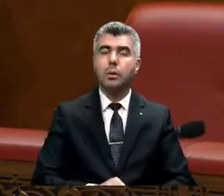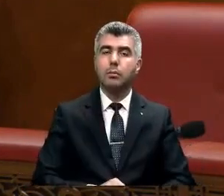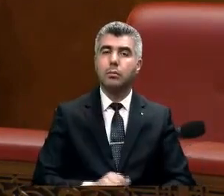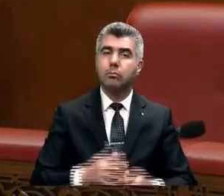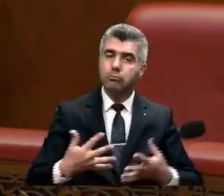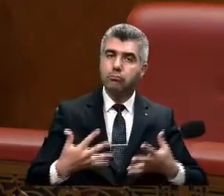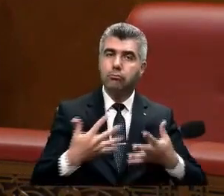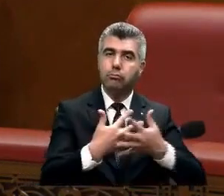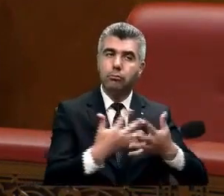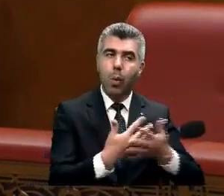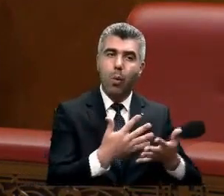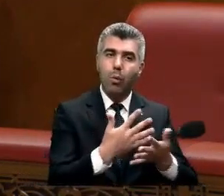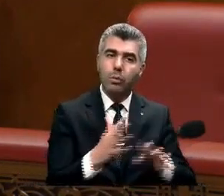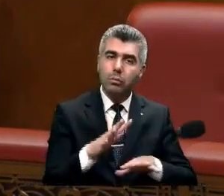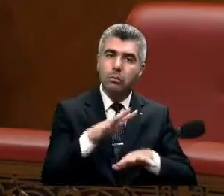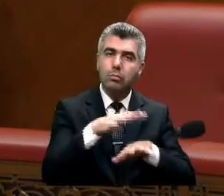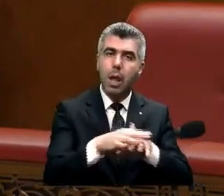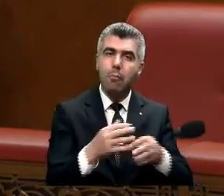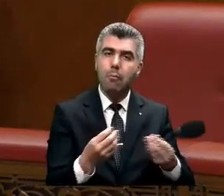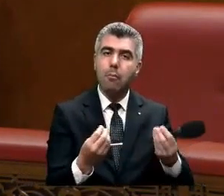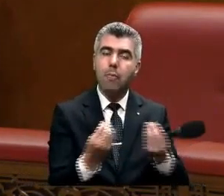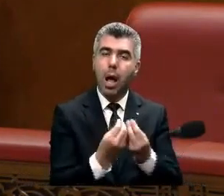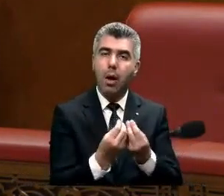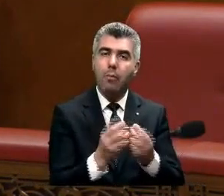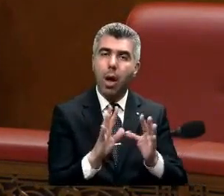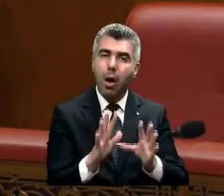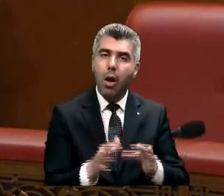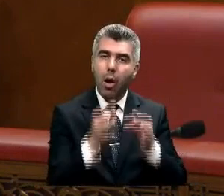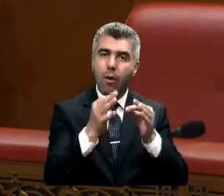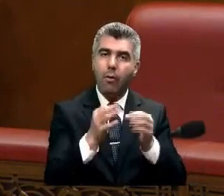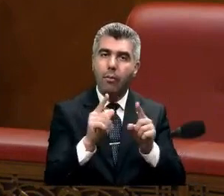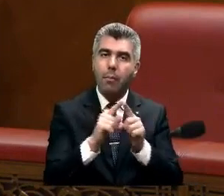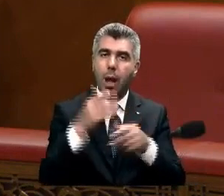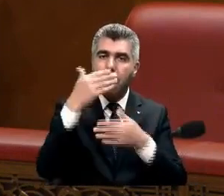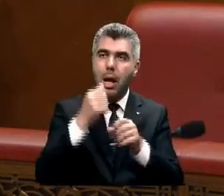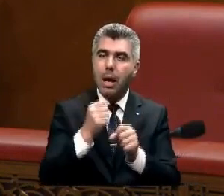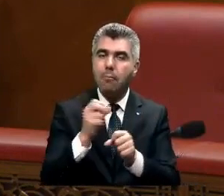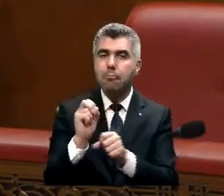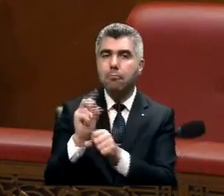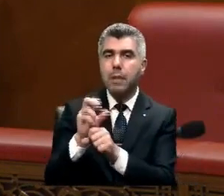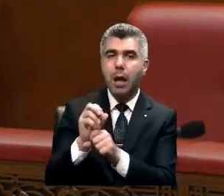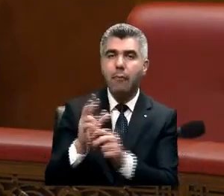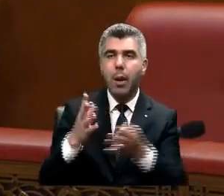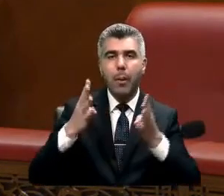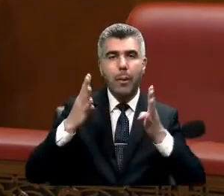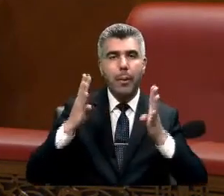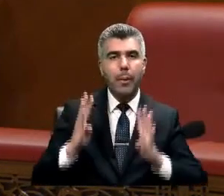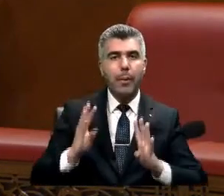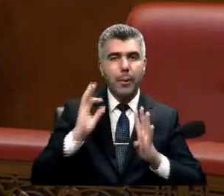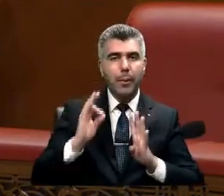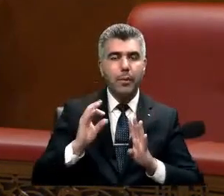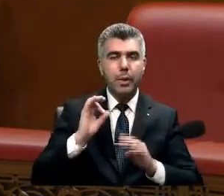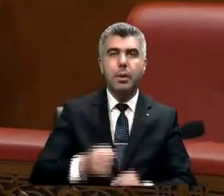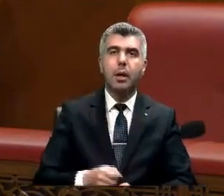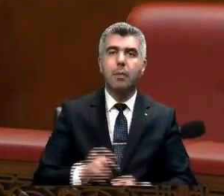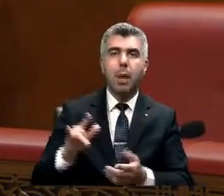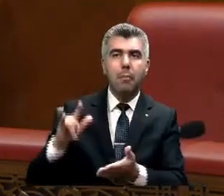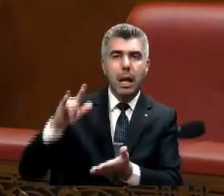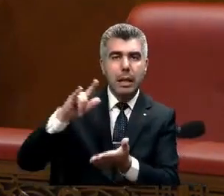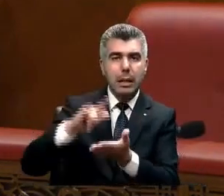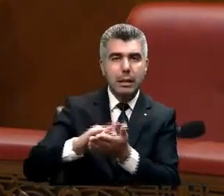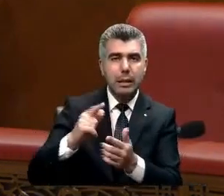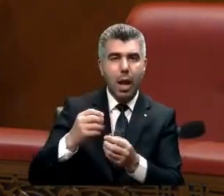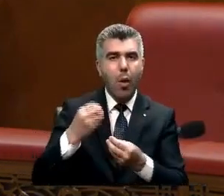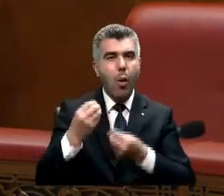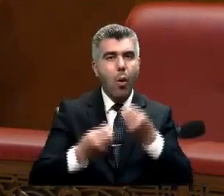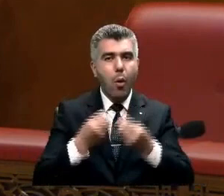تضافر جهود العديد من المتدخلين حتى يتسنى لأفراد جاليتنا السفر في ظروف مريحة وآمنة سواء عبر الطائرات